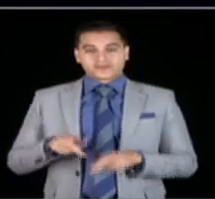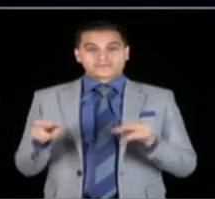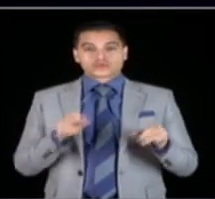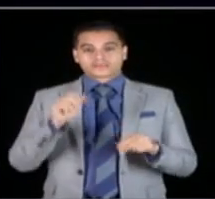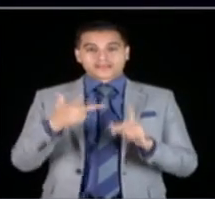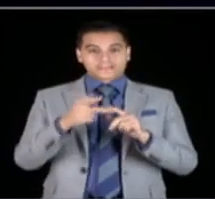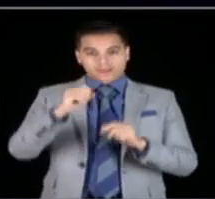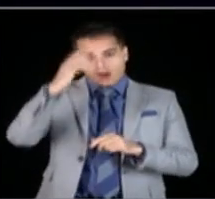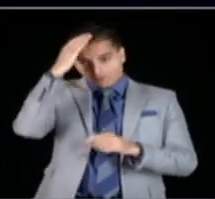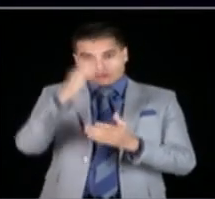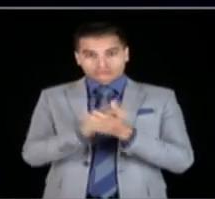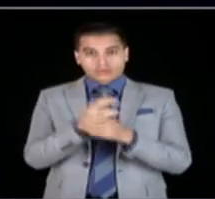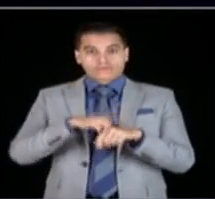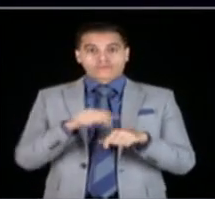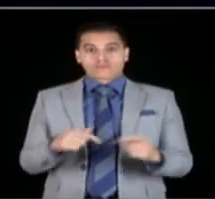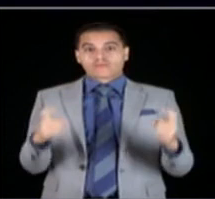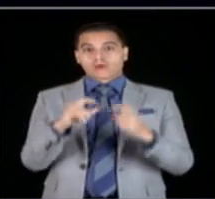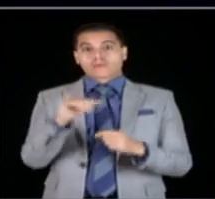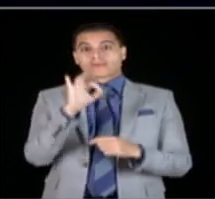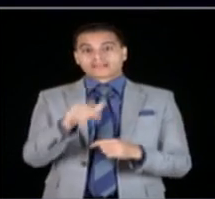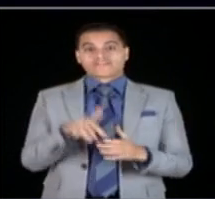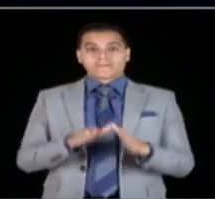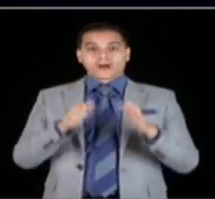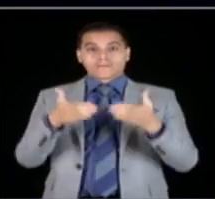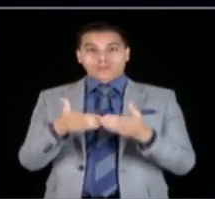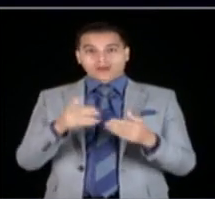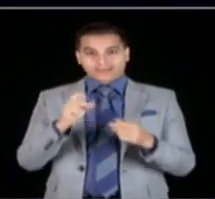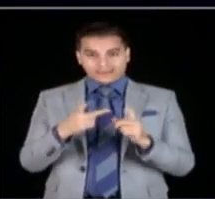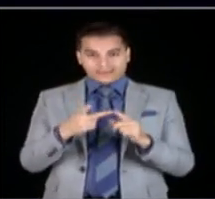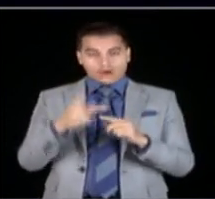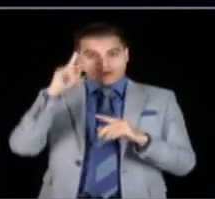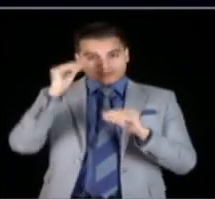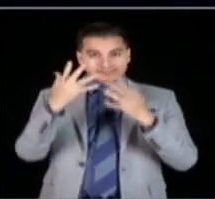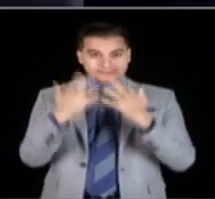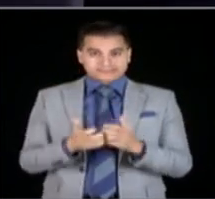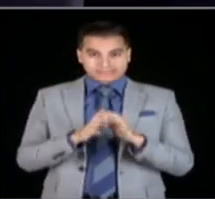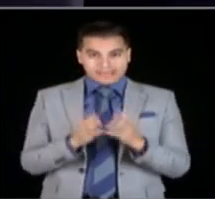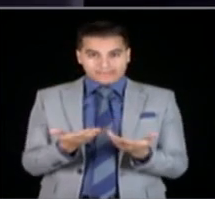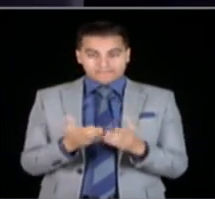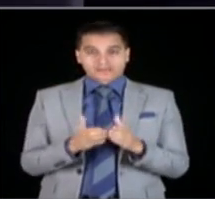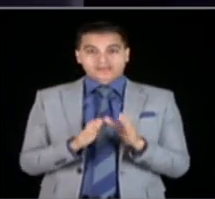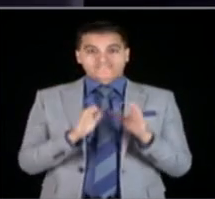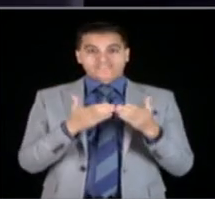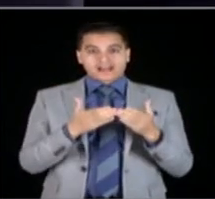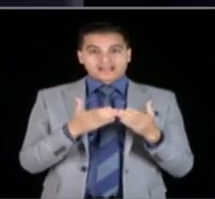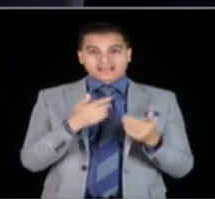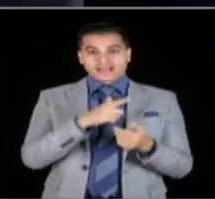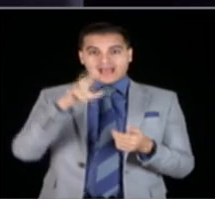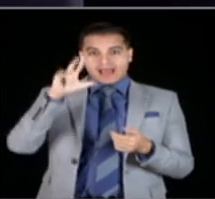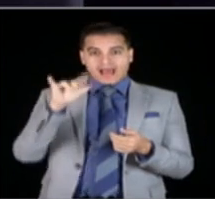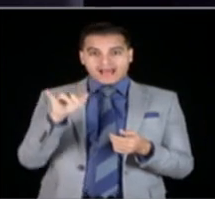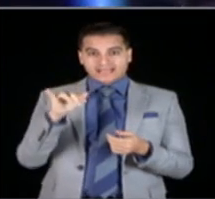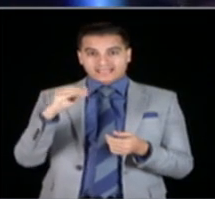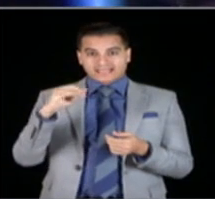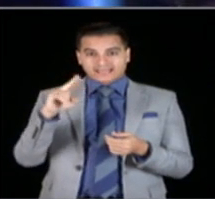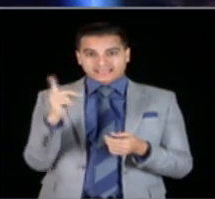الموسم الثالث عبقرية الأصحاب ومباراة مهمة جدا في المجموعة الثانية، وهفكركم بالنتيجة. أليجيترز